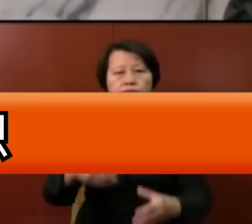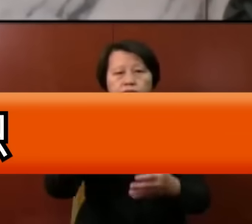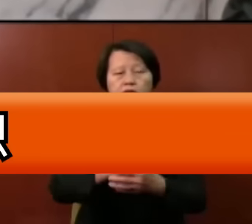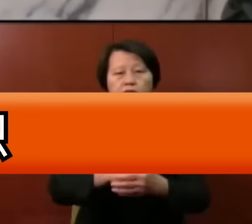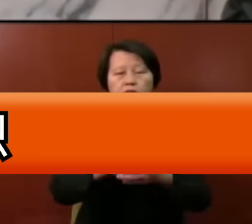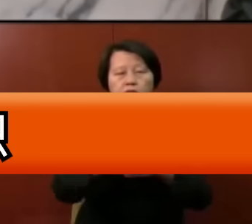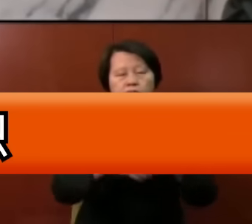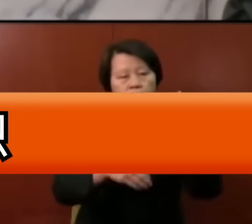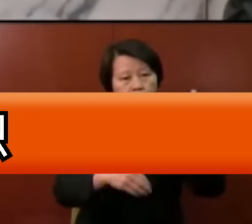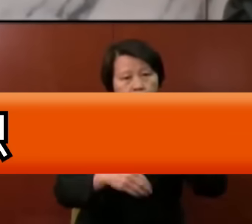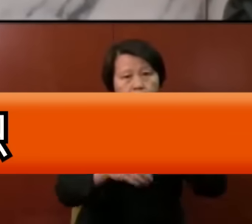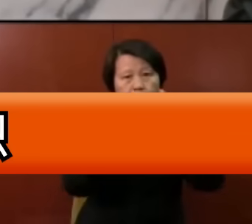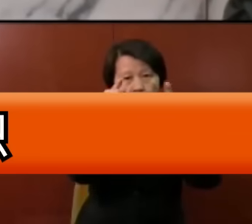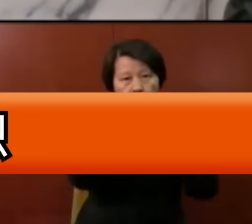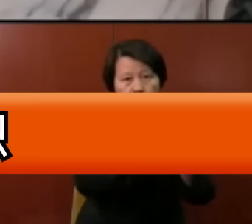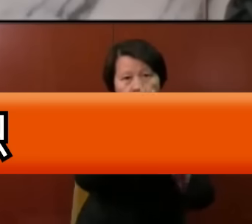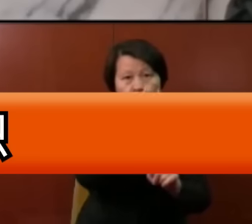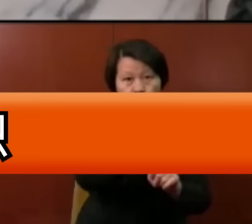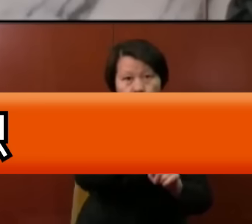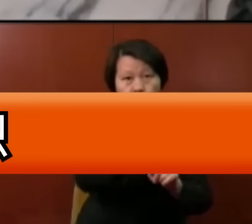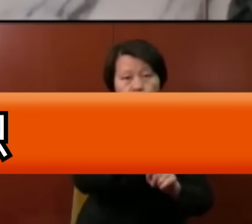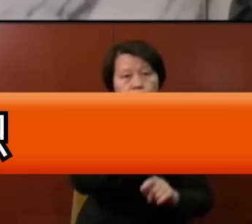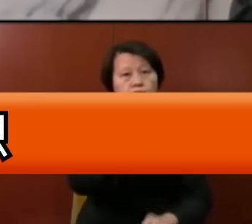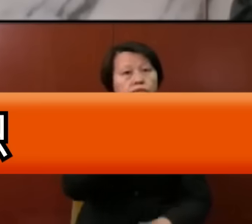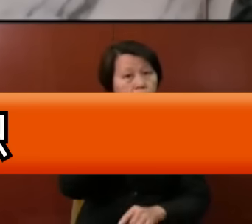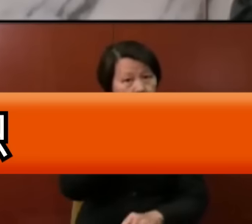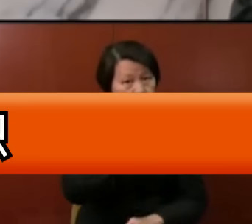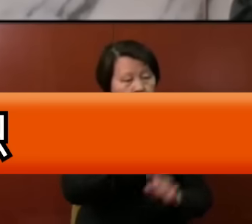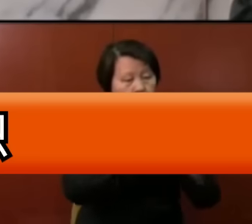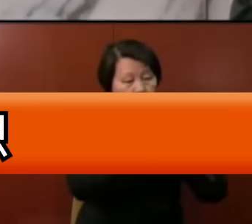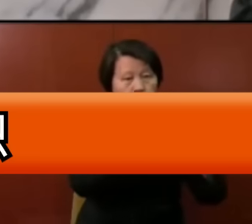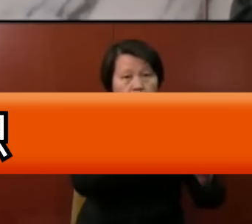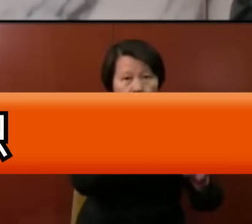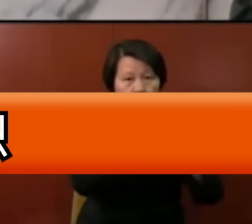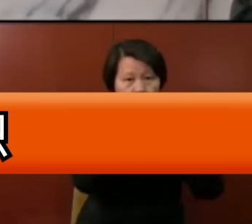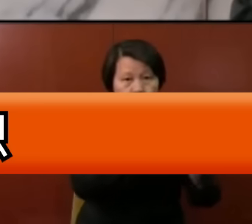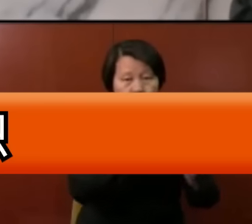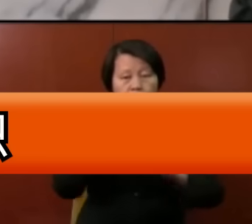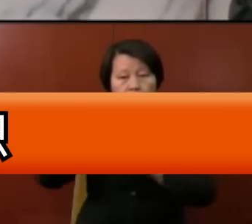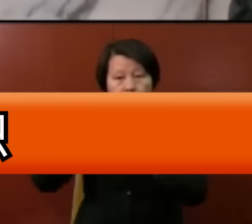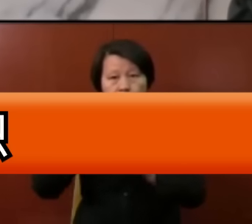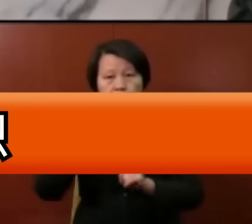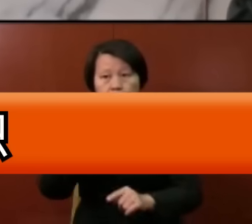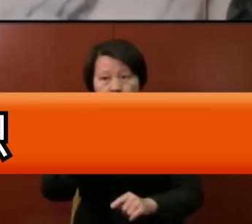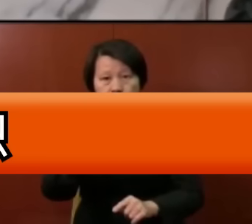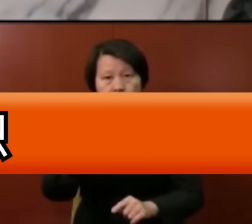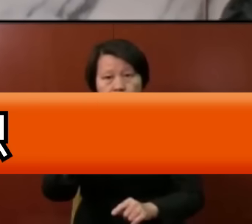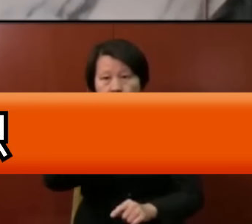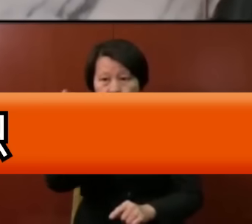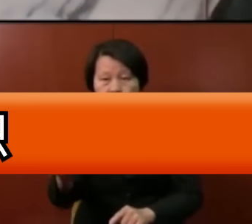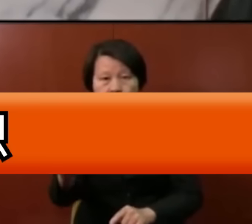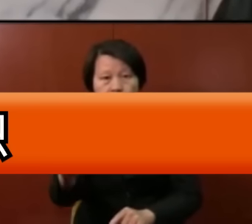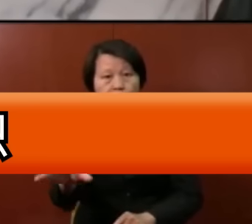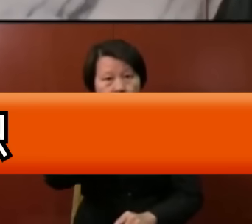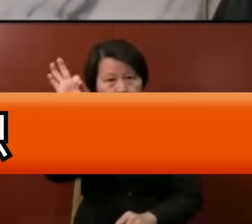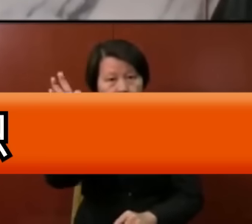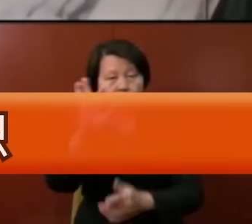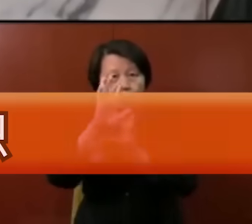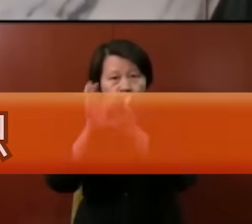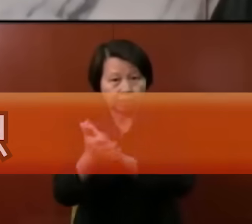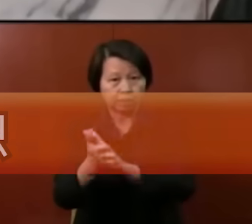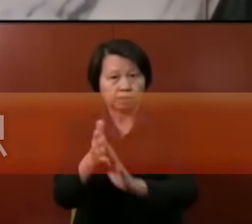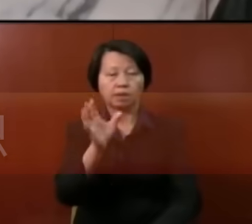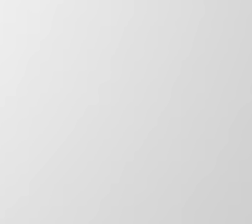perkara 4 kurungan 7 menyebut bahwa apabila seorang ahli telah di masyurkan dipilih menjadi Spike